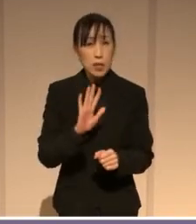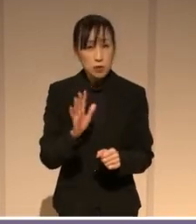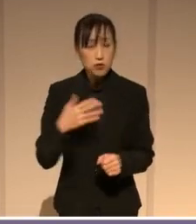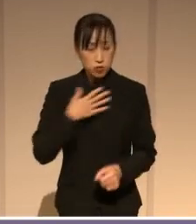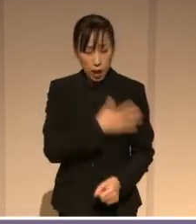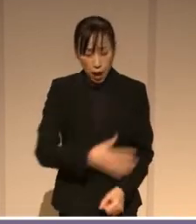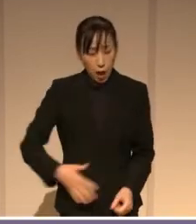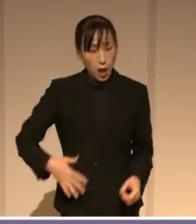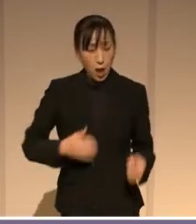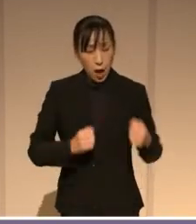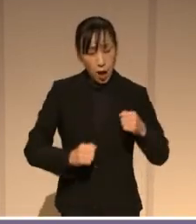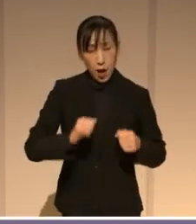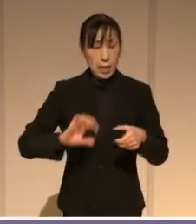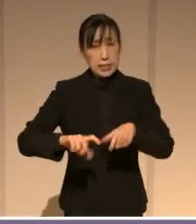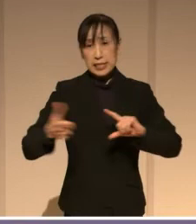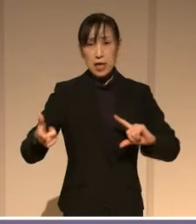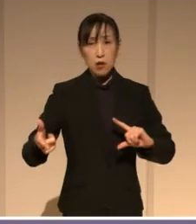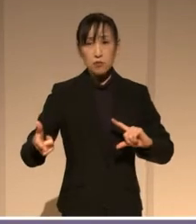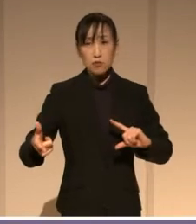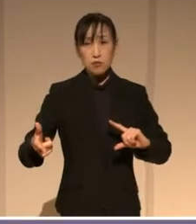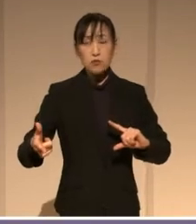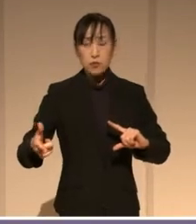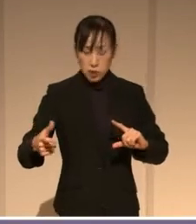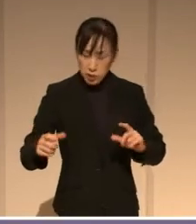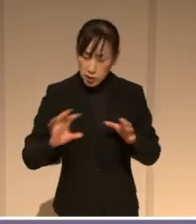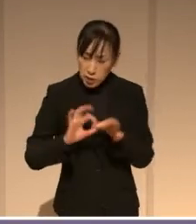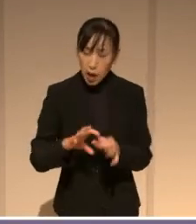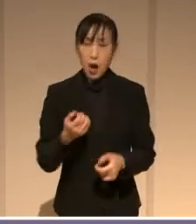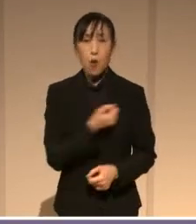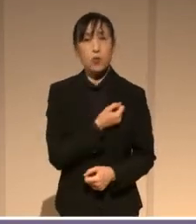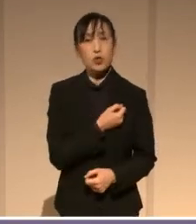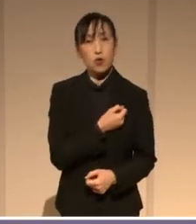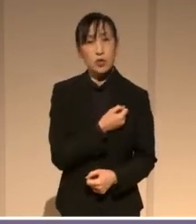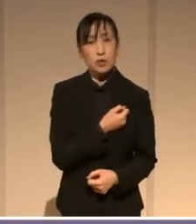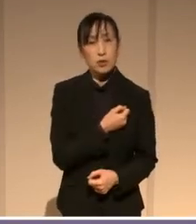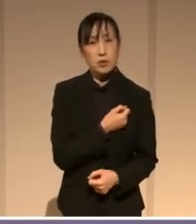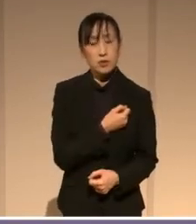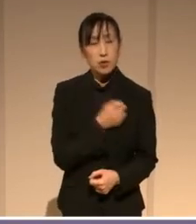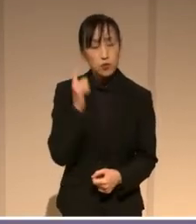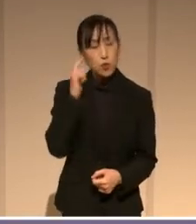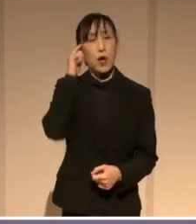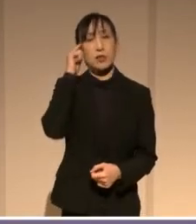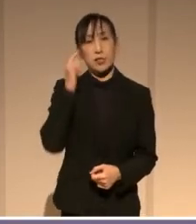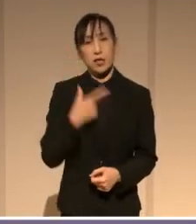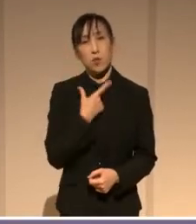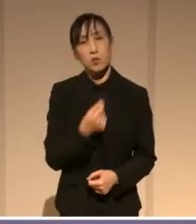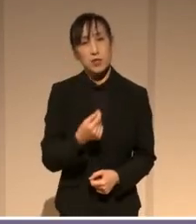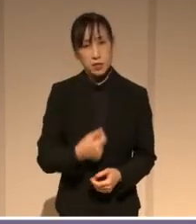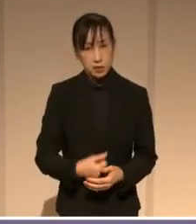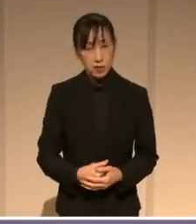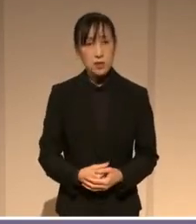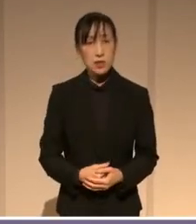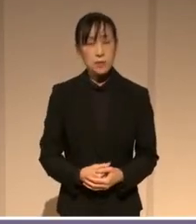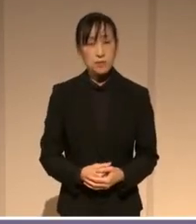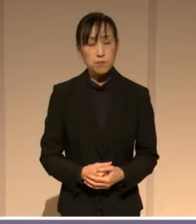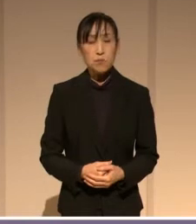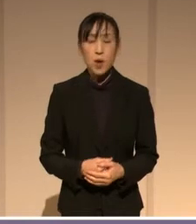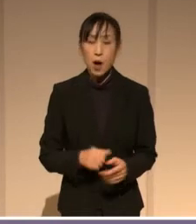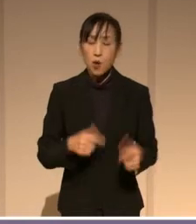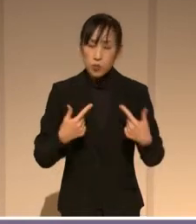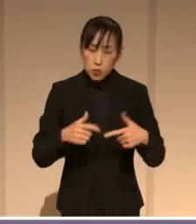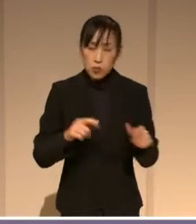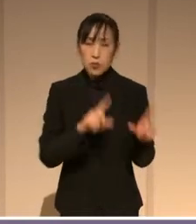だからこそ面白いみたいなのを直感的に体感してもらえたらなかなか付団の生活で多様性いいよねって